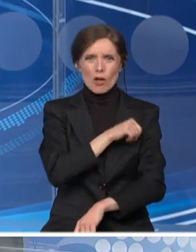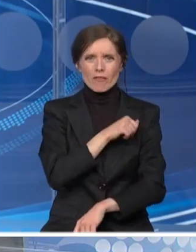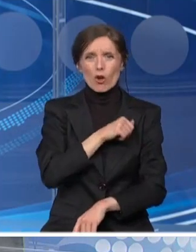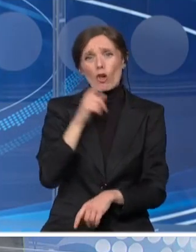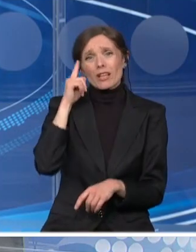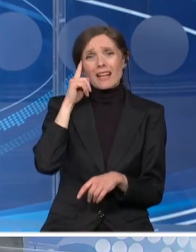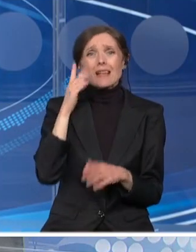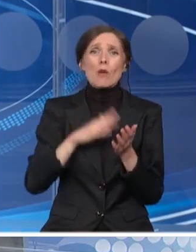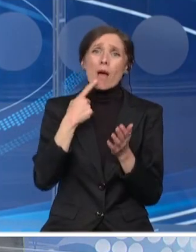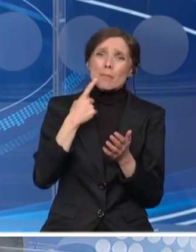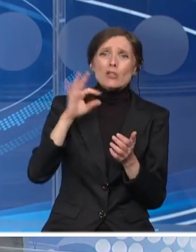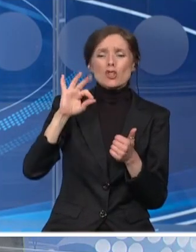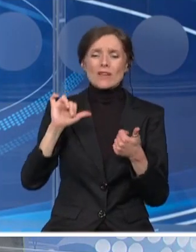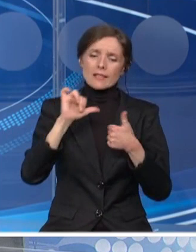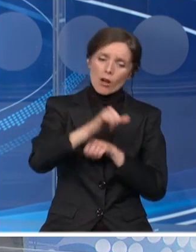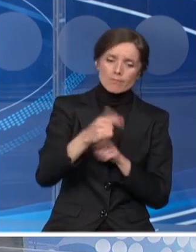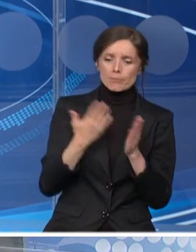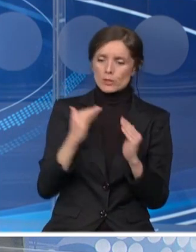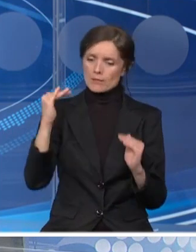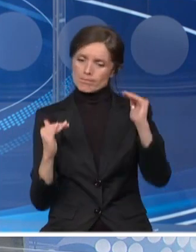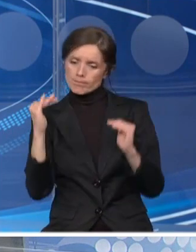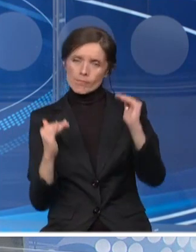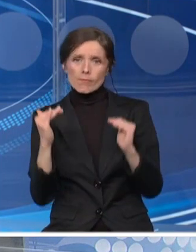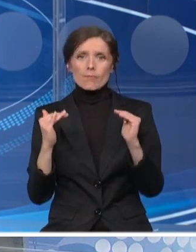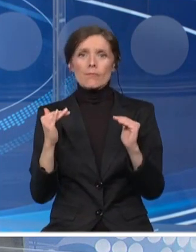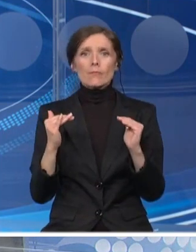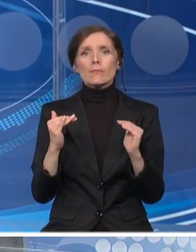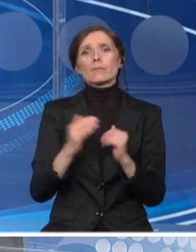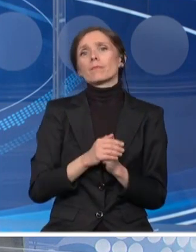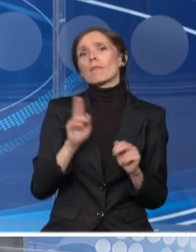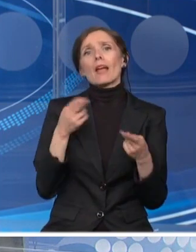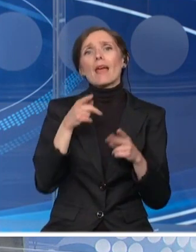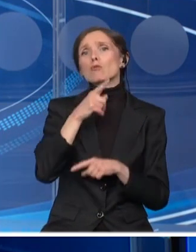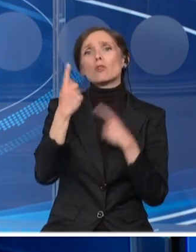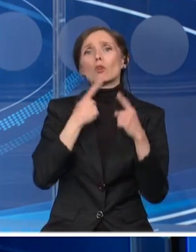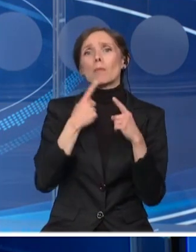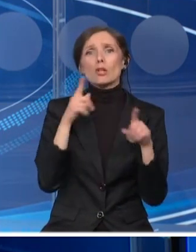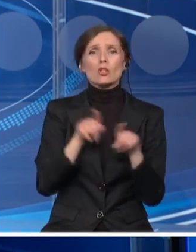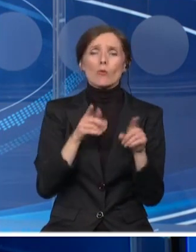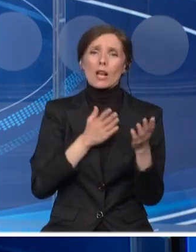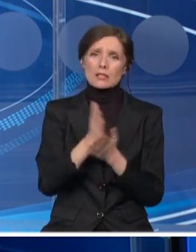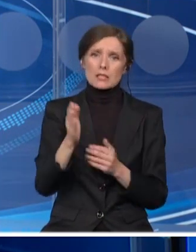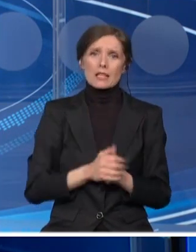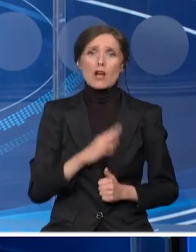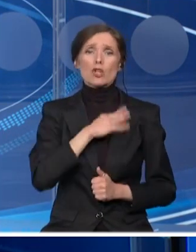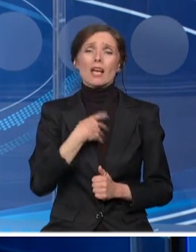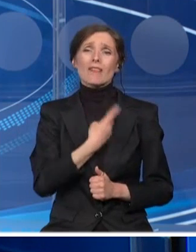Pričate o reciprocitetu, o zastupljenosti. Pa ne možemo baš da pričamo na identičan način o tome. U Hrvatskoj